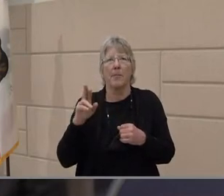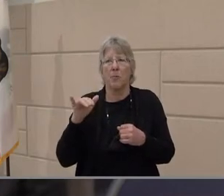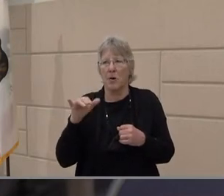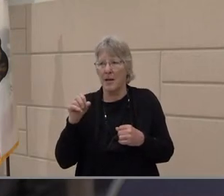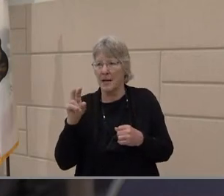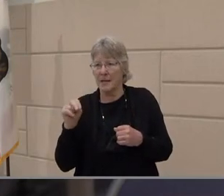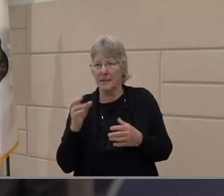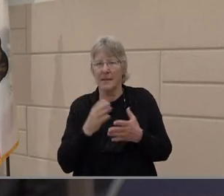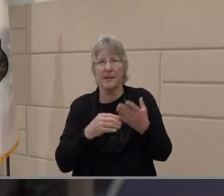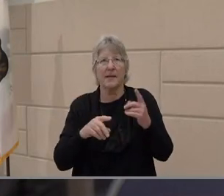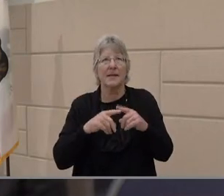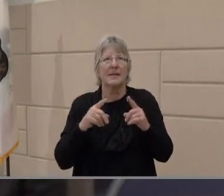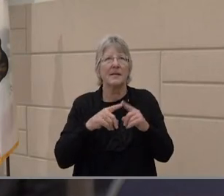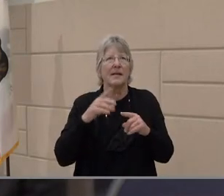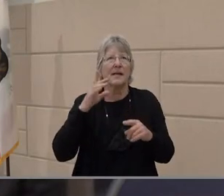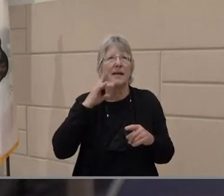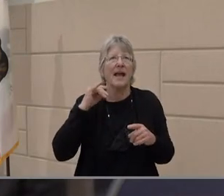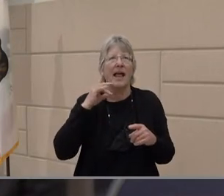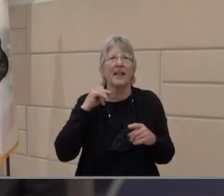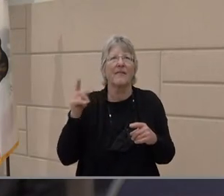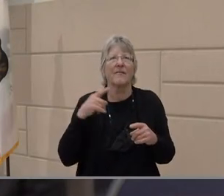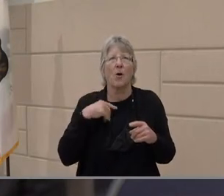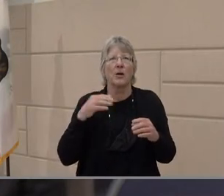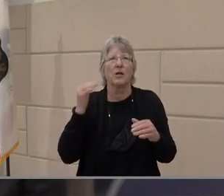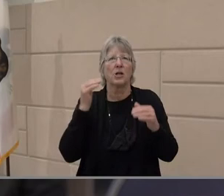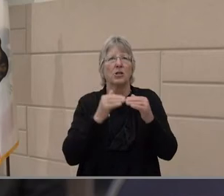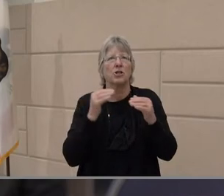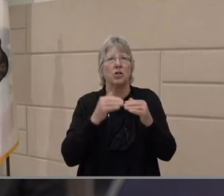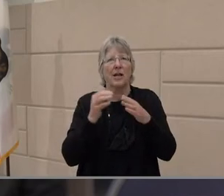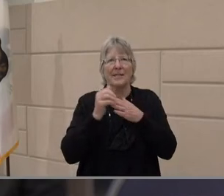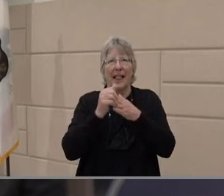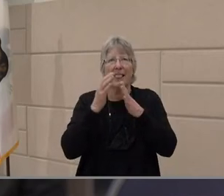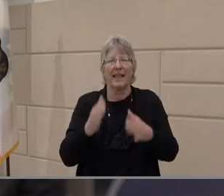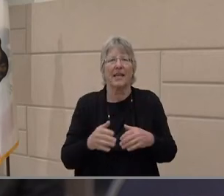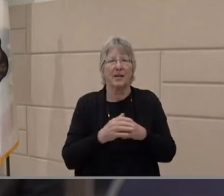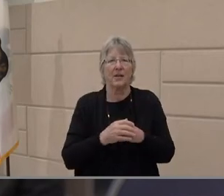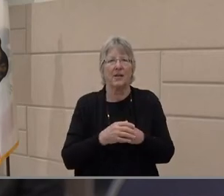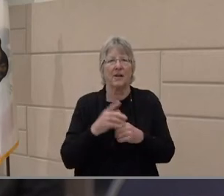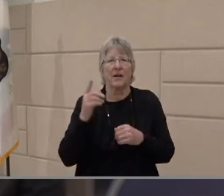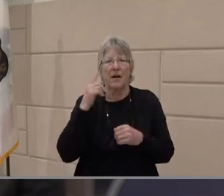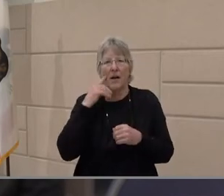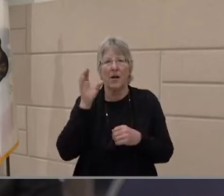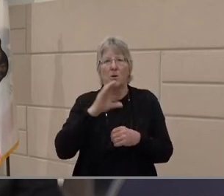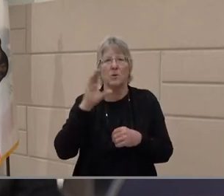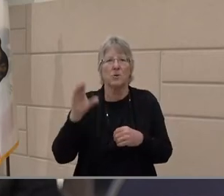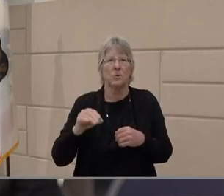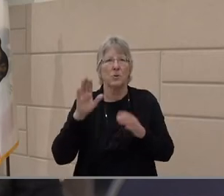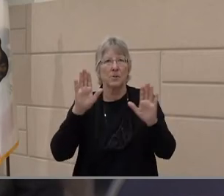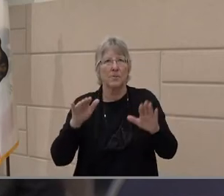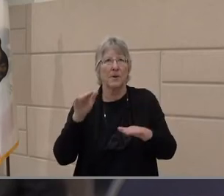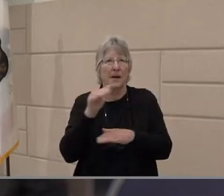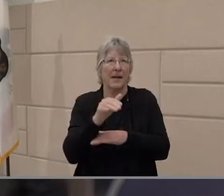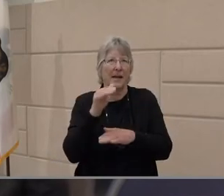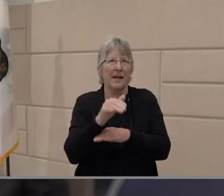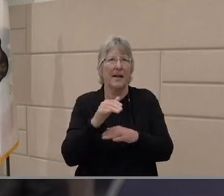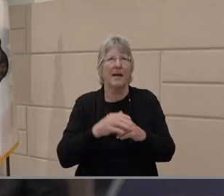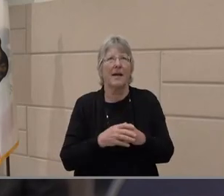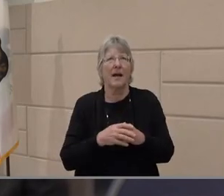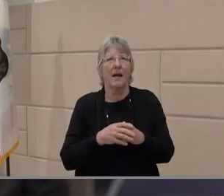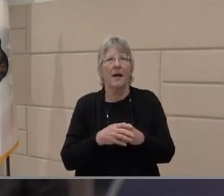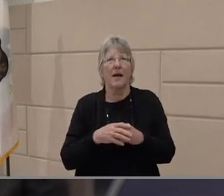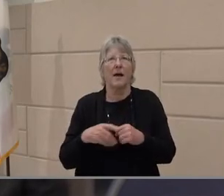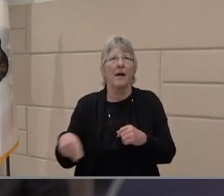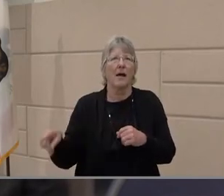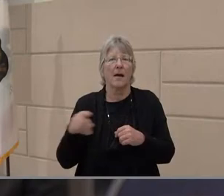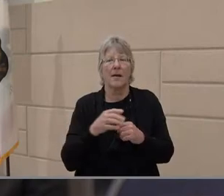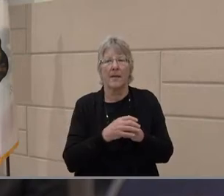ហើយនិង Maya Bryson គាត់បានចូលរួមក្នុងកិច្ចប្រជុំនៅថ្ងៃអាទិ